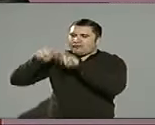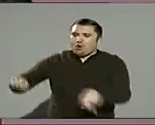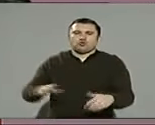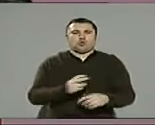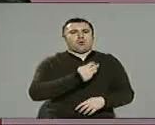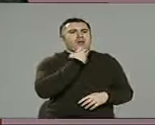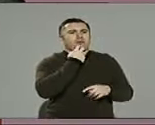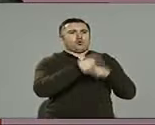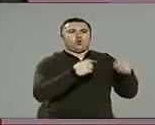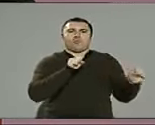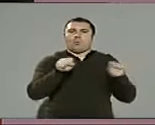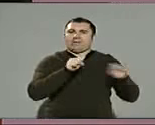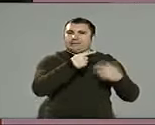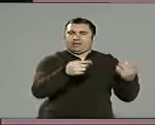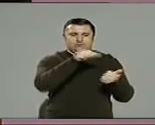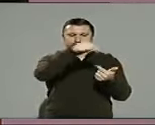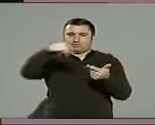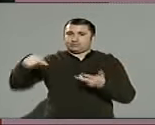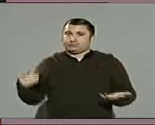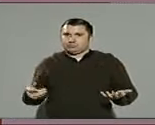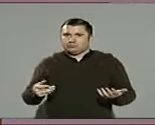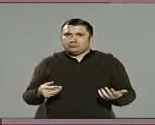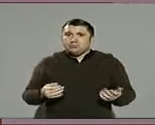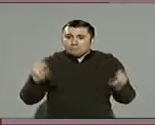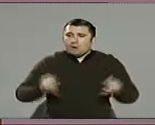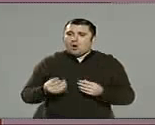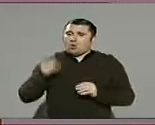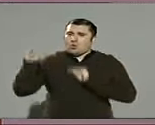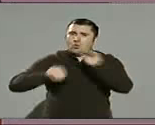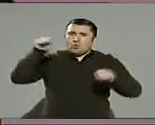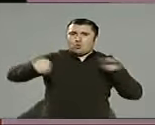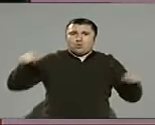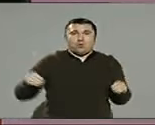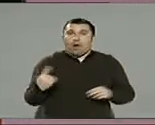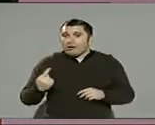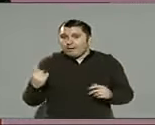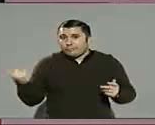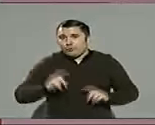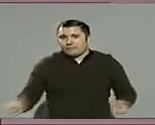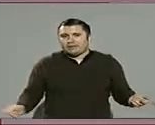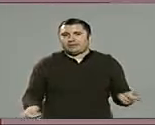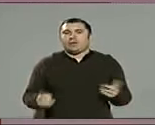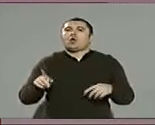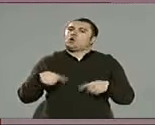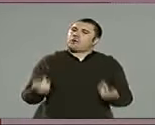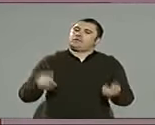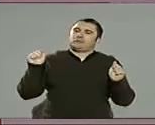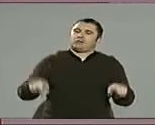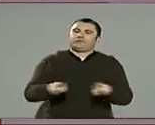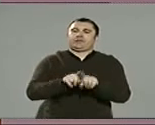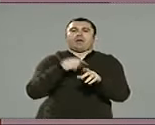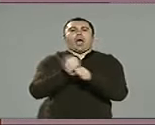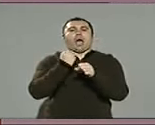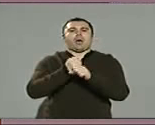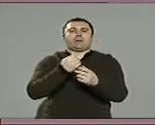Von allein kommt die Energiewende nicht. Und wir könnten uns damit gleichzeitig vorbereiten auf einen drohenden Abschwung und Arbeitsplätze